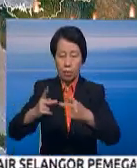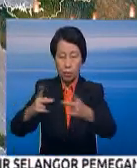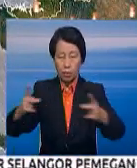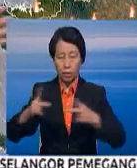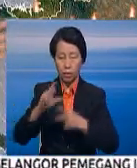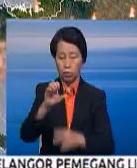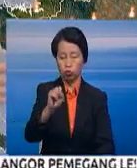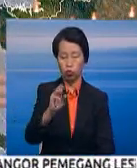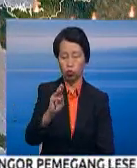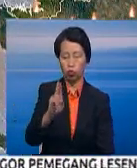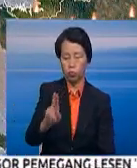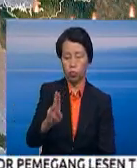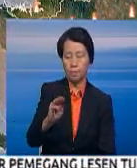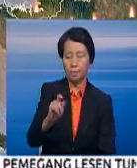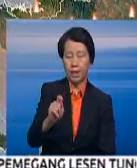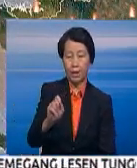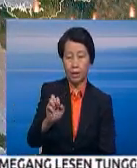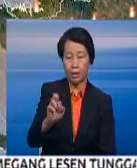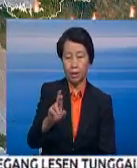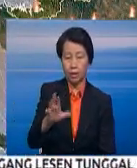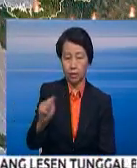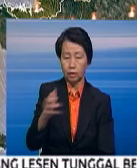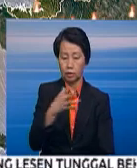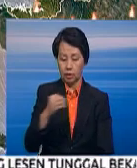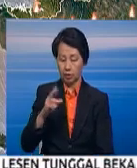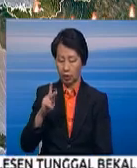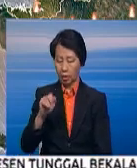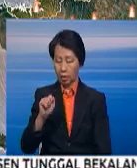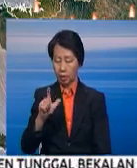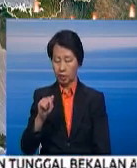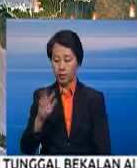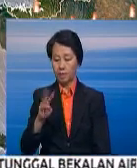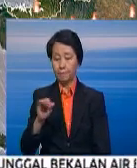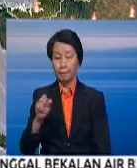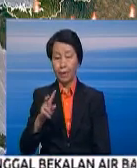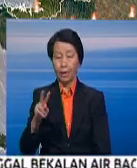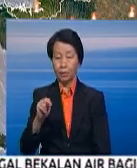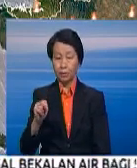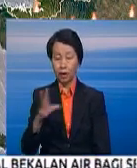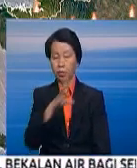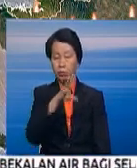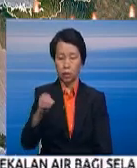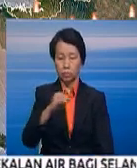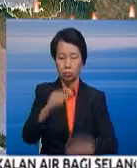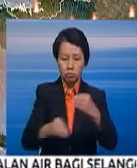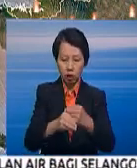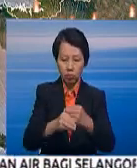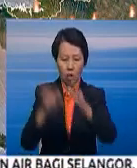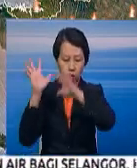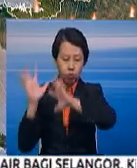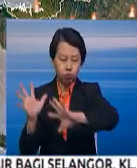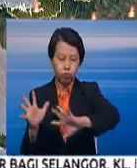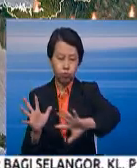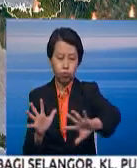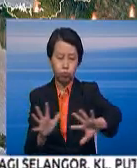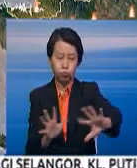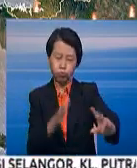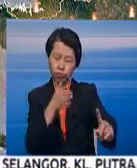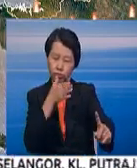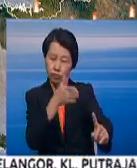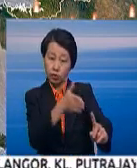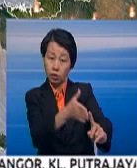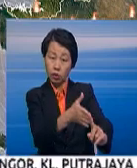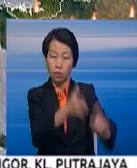Sumatera dan juga Kalimantan sejak beberapa hari yang lepas. Dan keadaan ini ditambah pula dengan pergerakan angin yang lebih cenderung